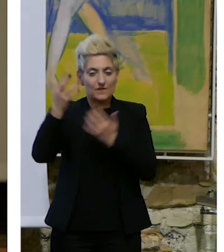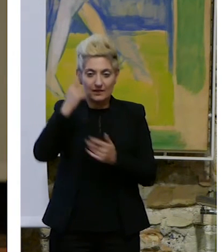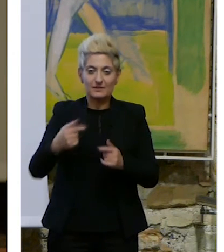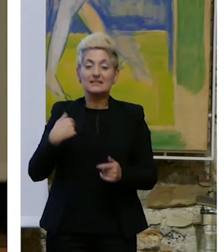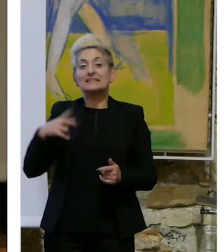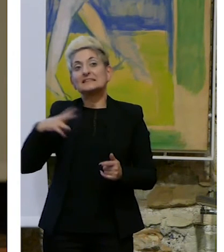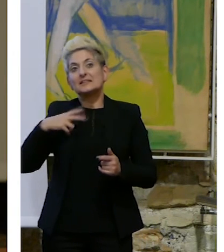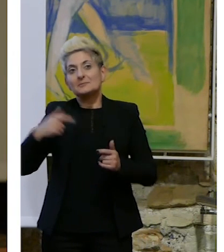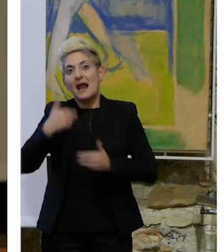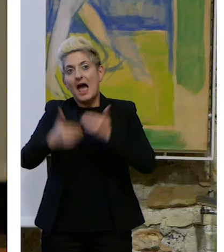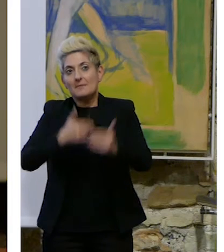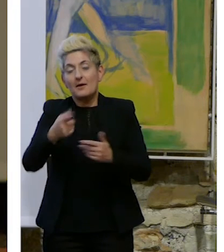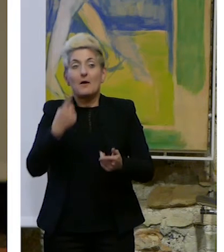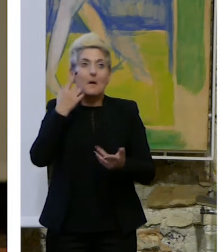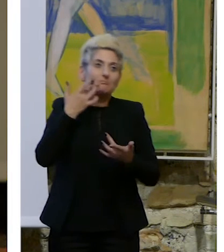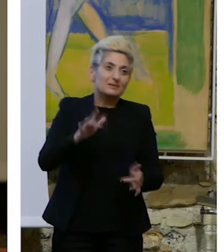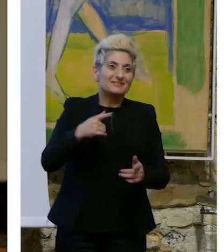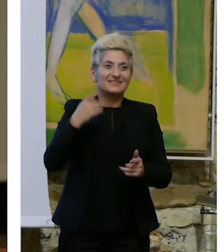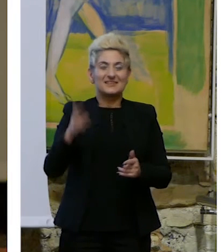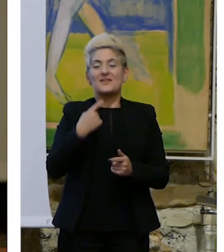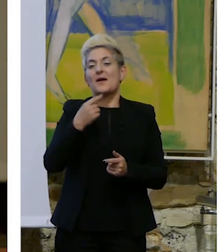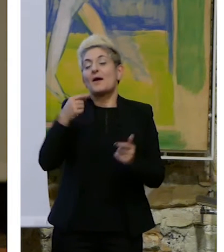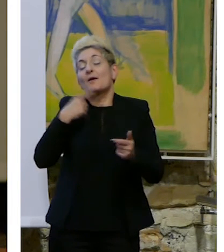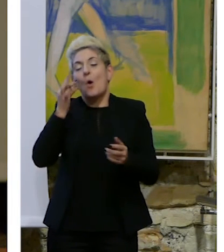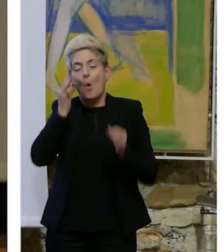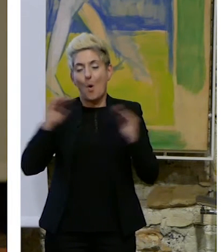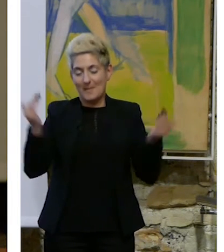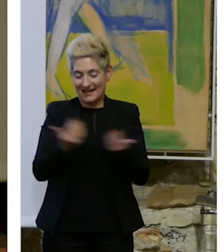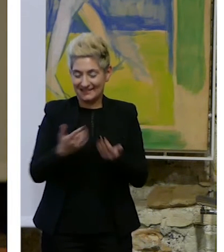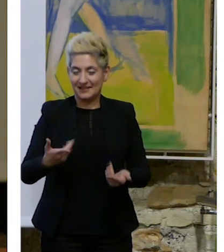spero durevole umanità. Buonasera e complimenti.